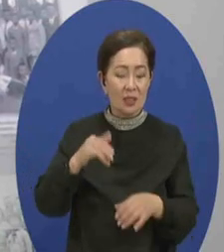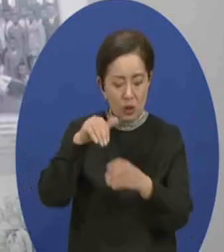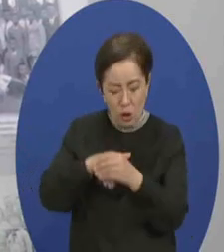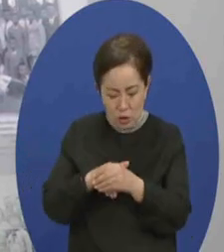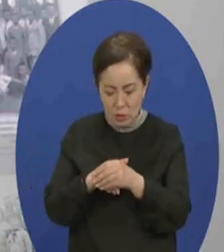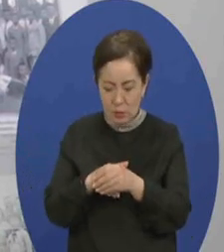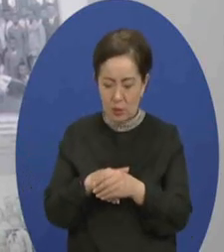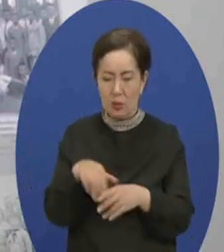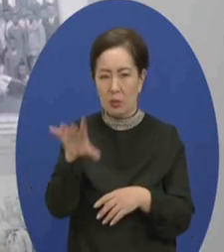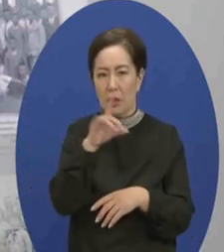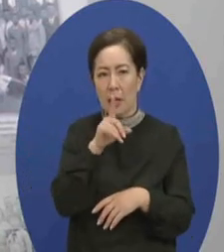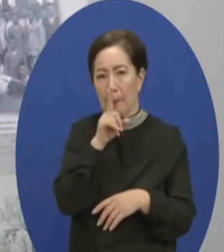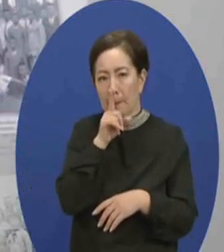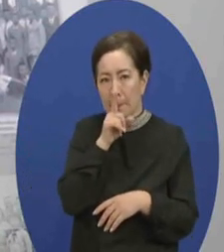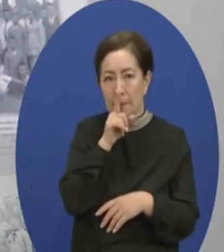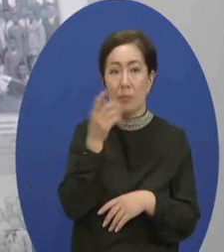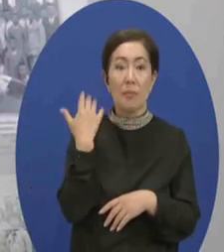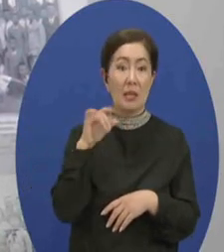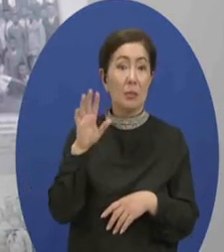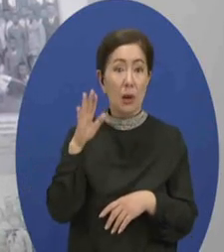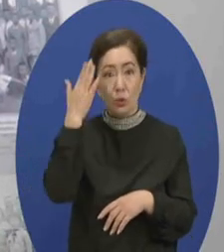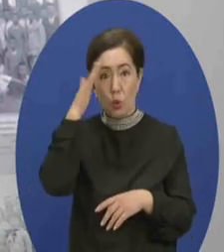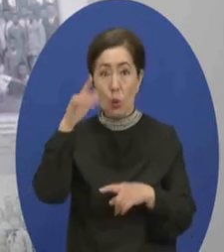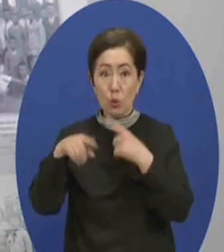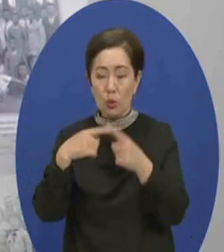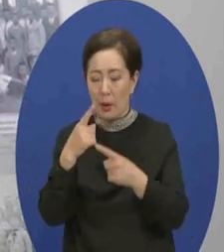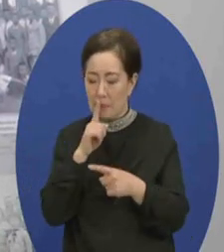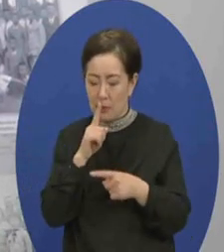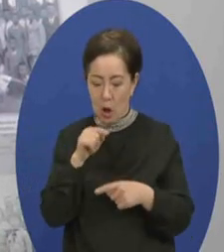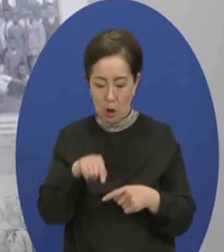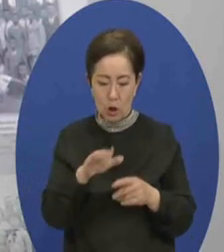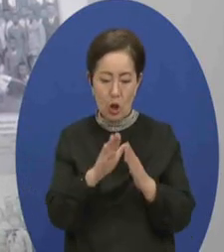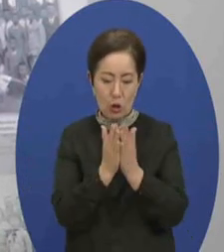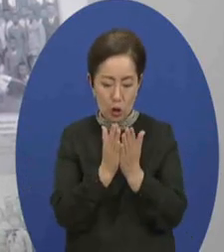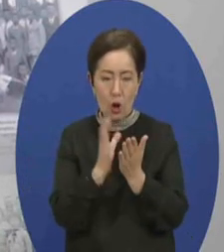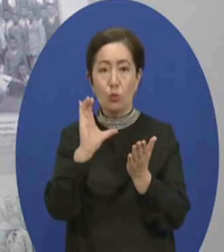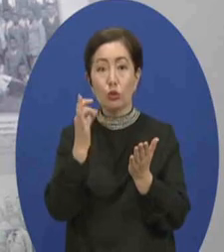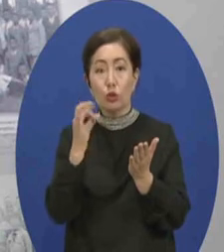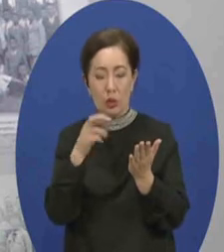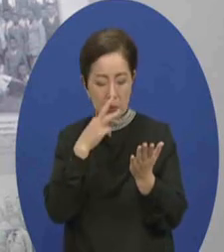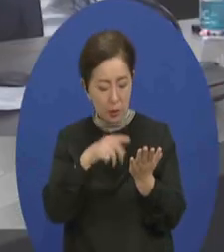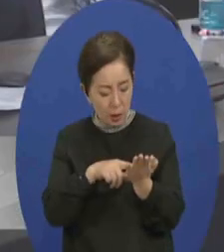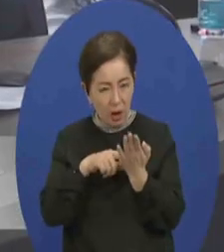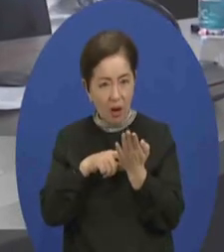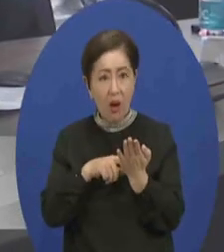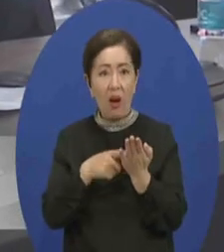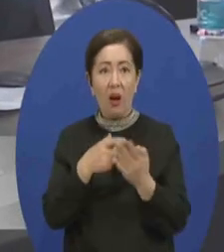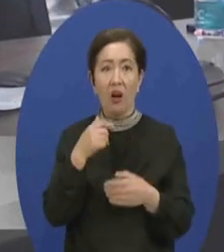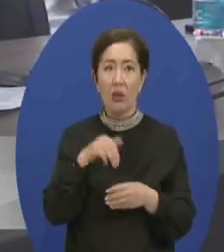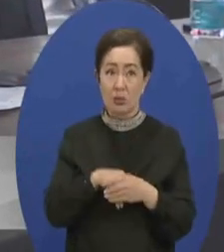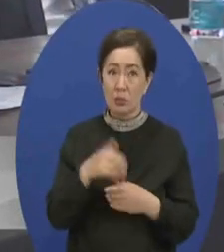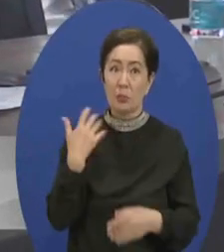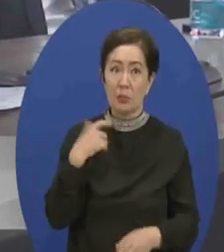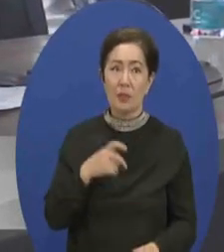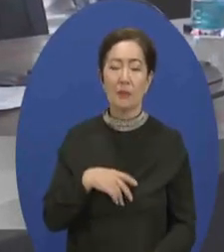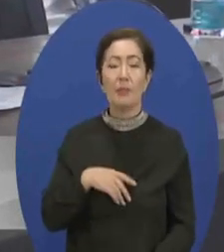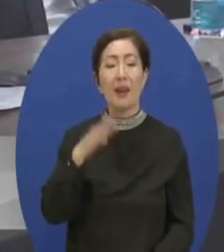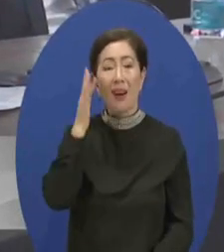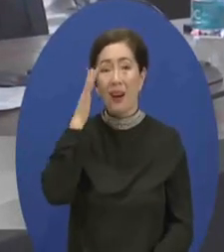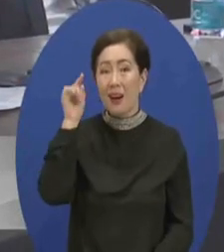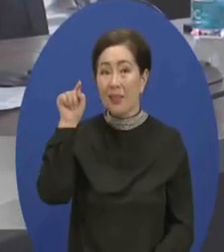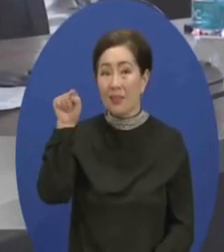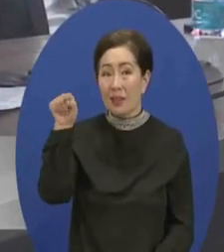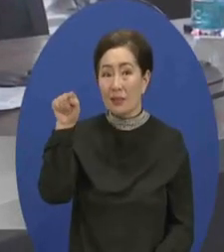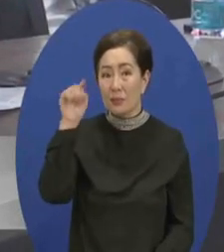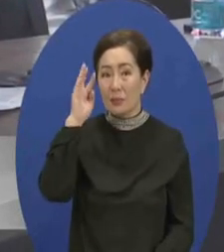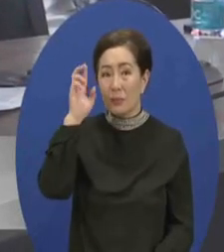бол ер нь бид нарт юм ярьдгүй байсан тий. Одооноос бид нар энэ ном сондөөс мэдчихэж байгаа шүү дээ. Баруунд